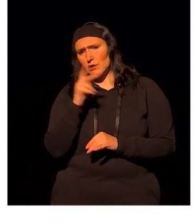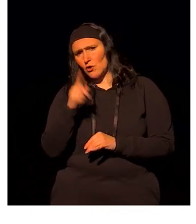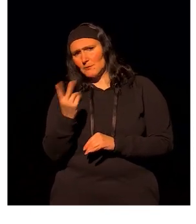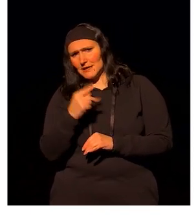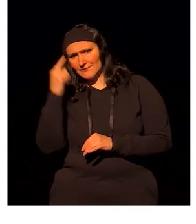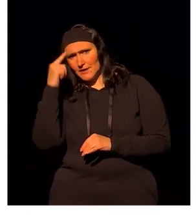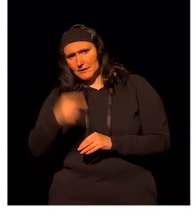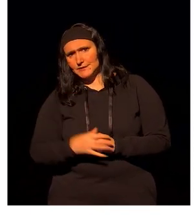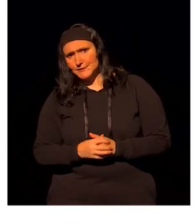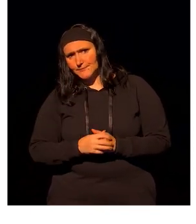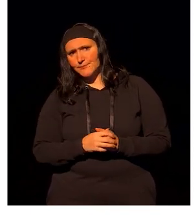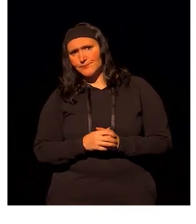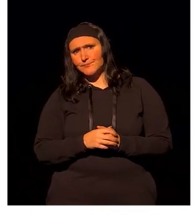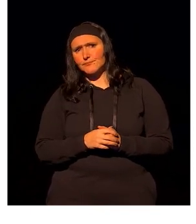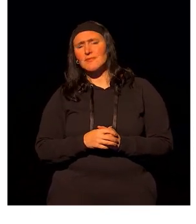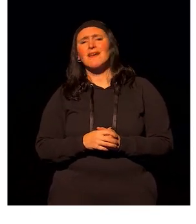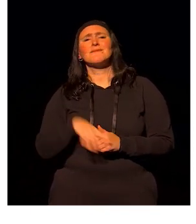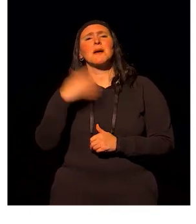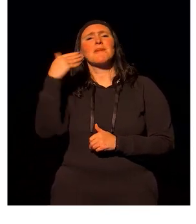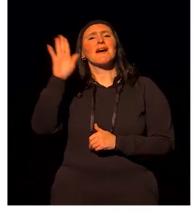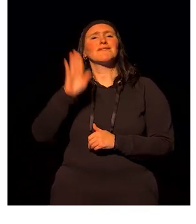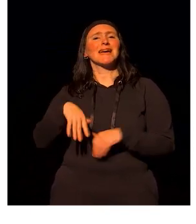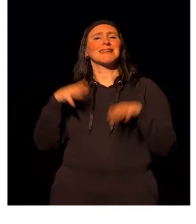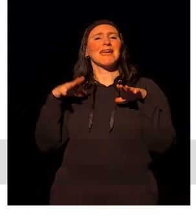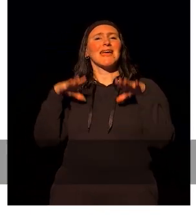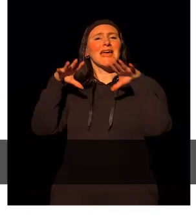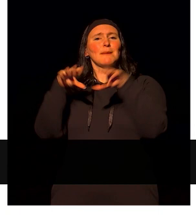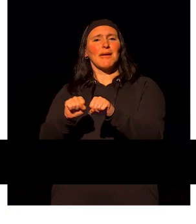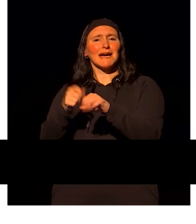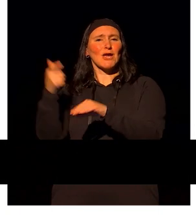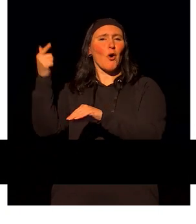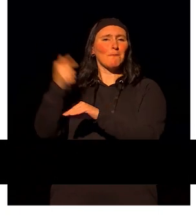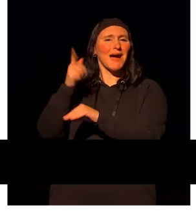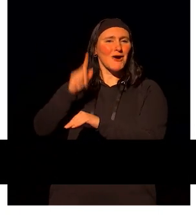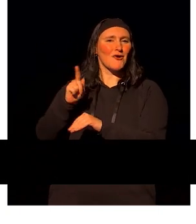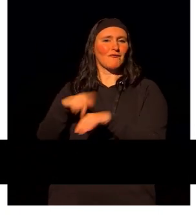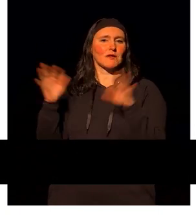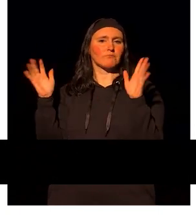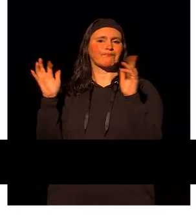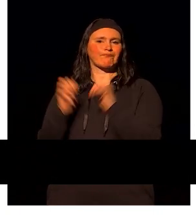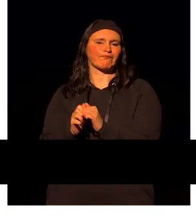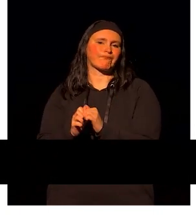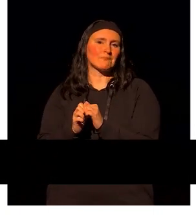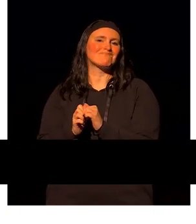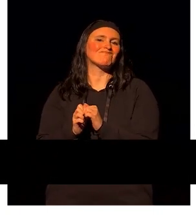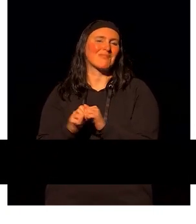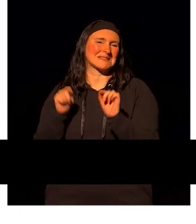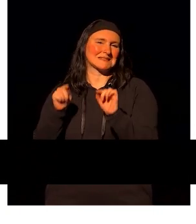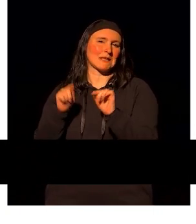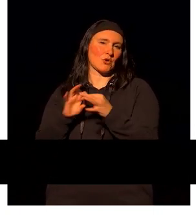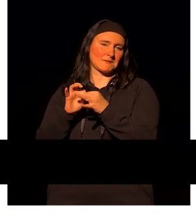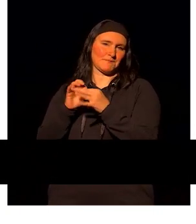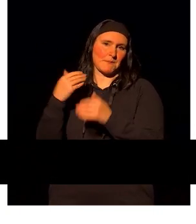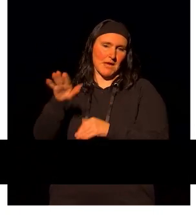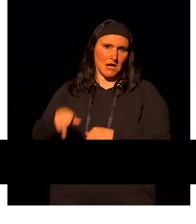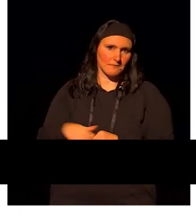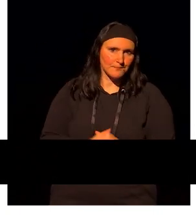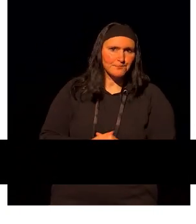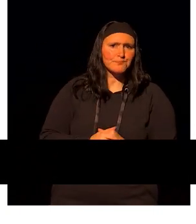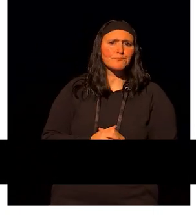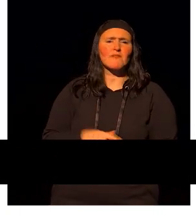den Zusammenbruch von Imperien beziehen. Die Theorie des Imperiums, die eben ganz